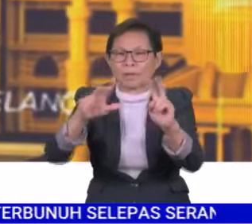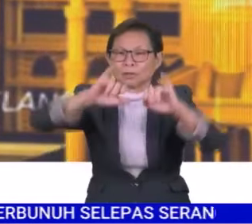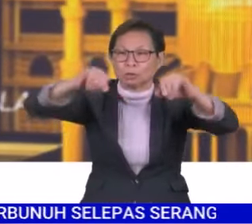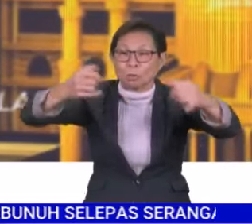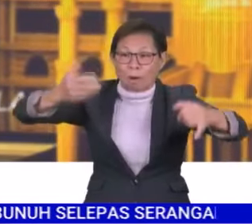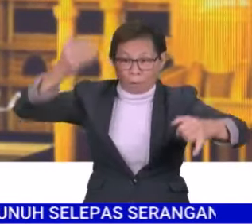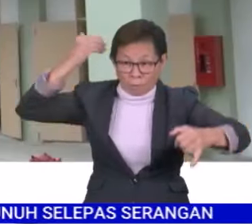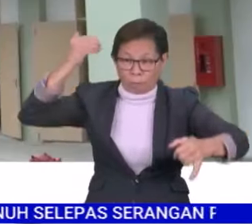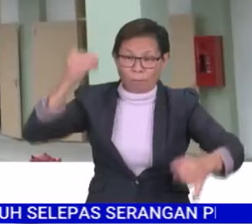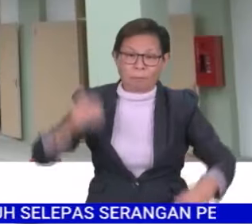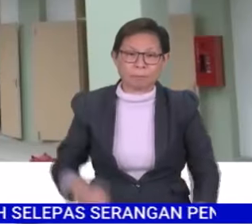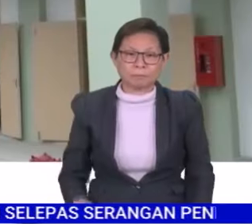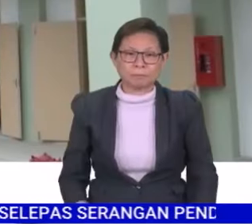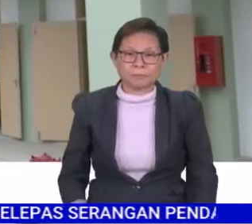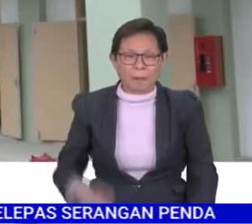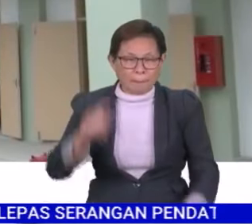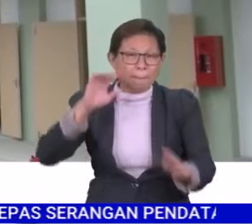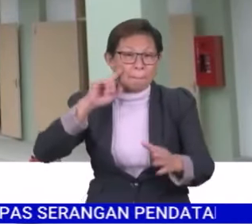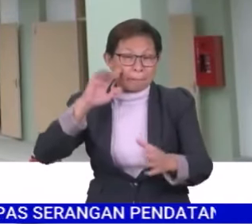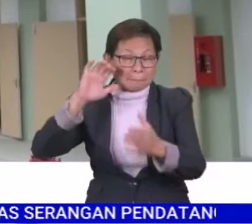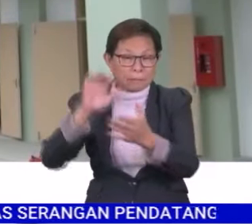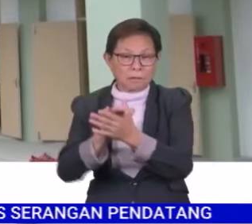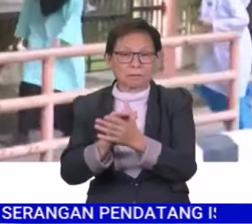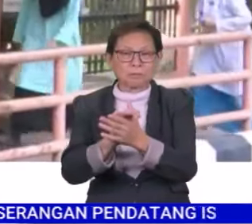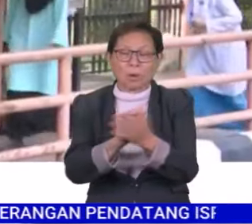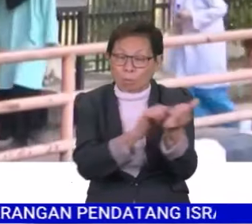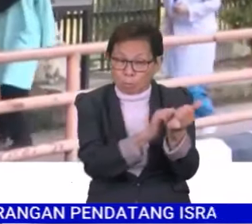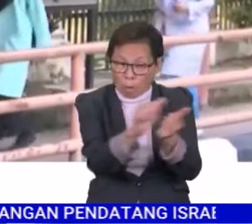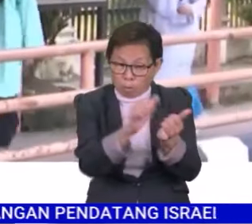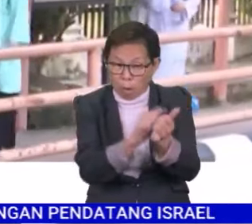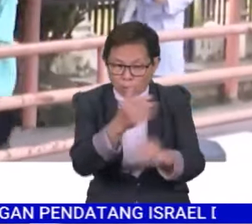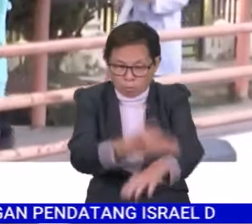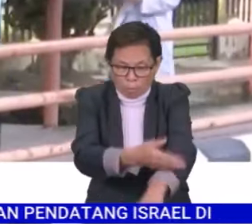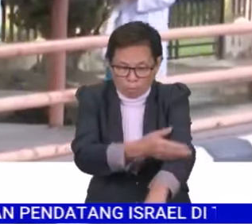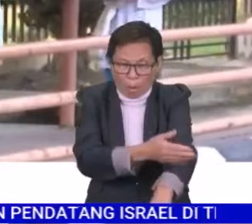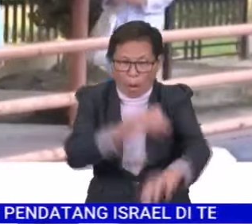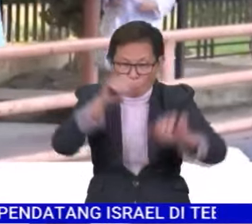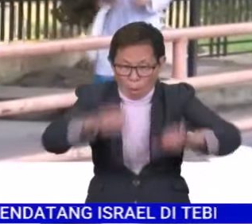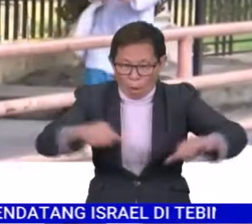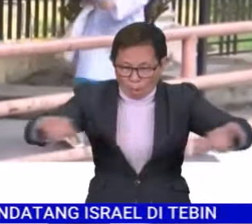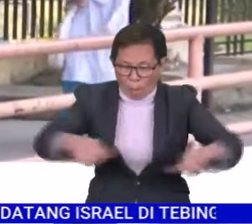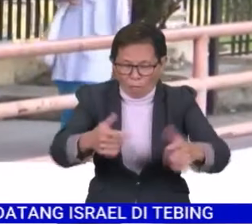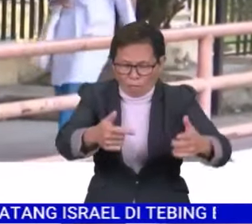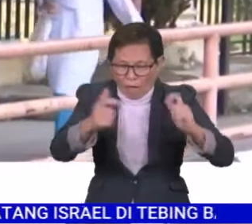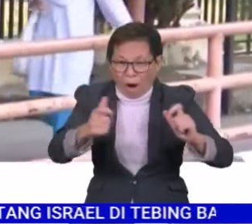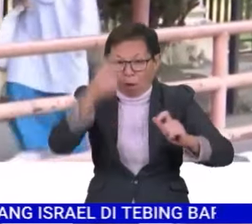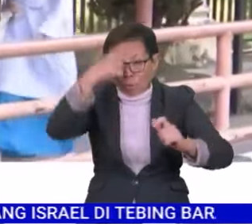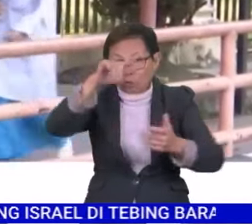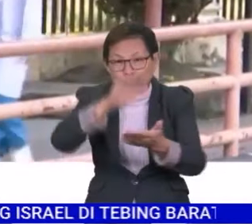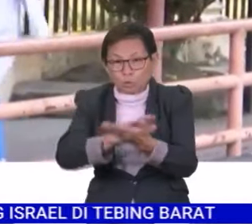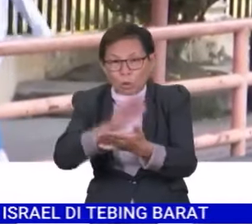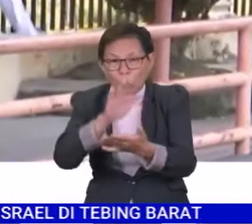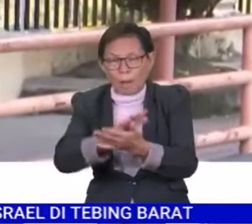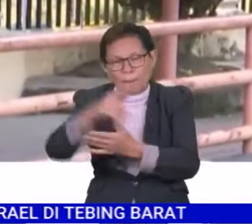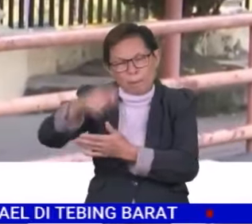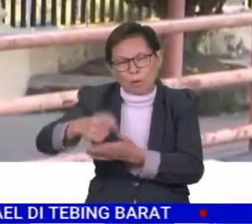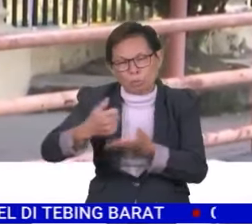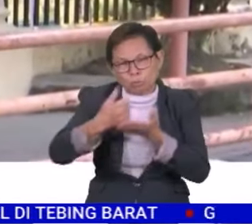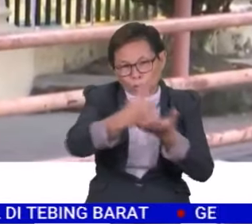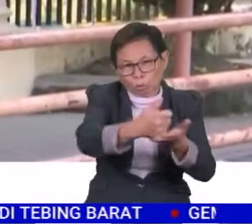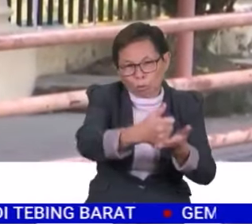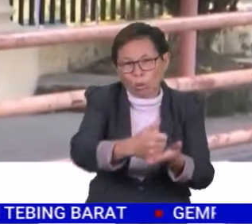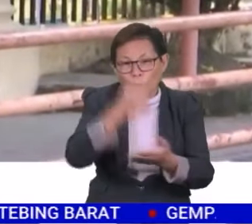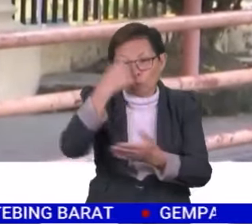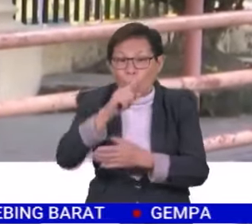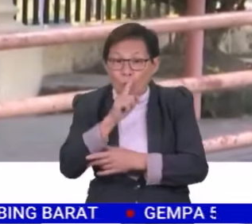Jumaat lalu. Beliau yakin sekiranya perkara itu diluluskan, penambahbaikan dapat dilakukan dengan segera bagi sekolah yang memerlukan.